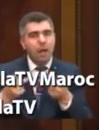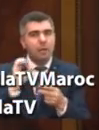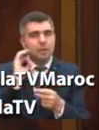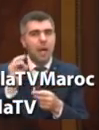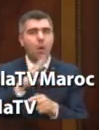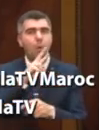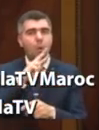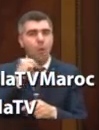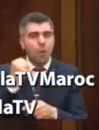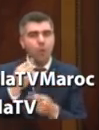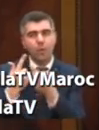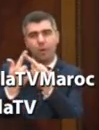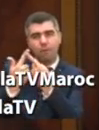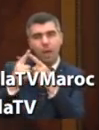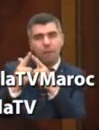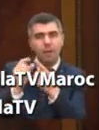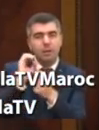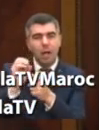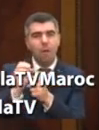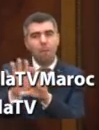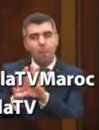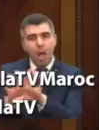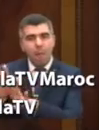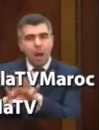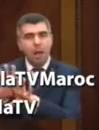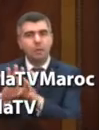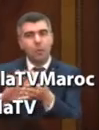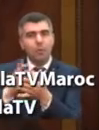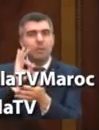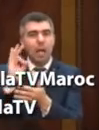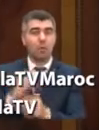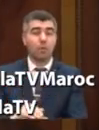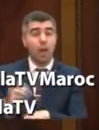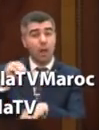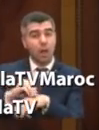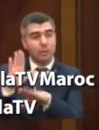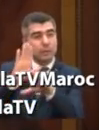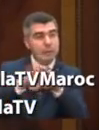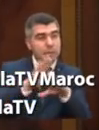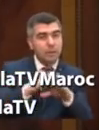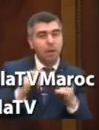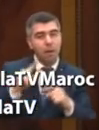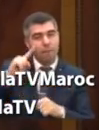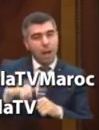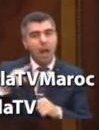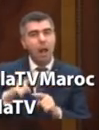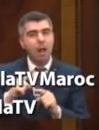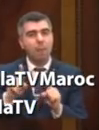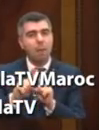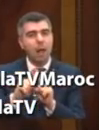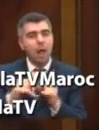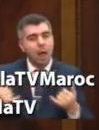سلطات الاحتلال عبر أجهزتها المعنية بالقانون. كما نوجه الدعوة بمناسبة يوم الأسير إلى كافة القوى